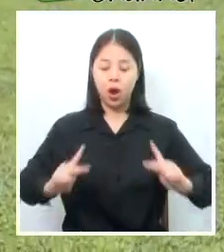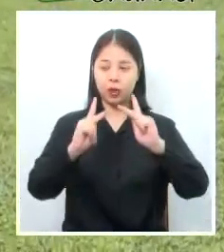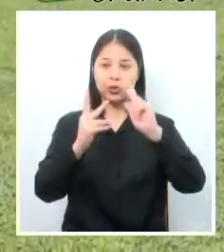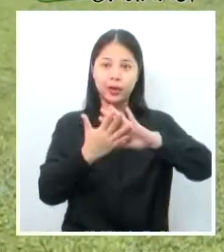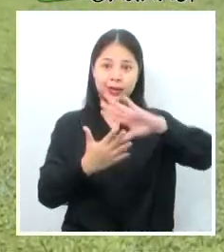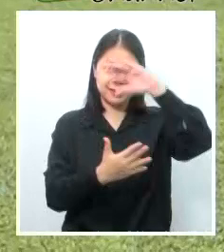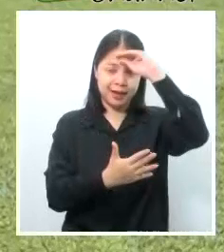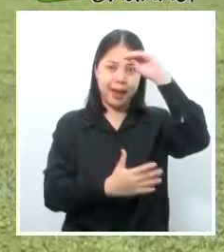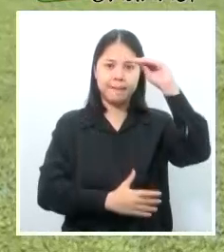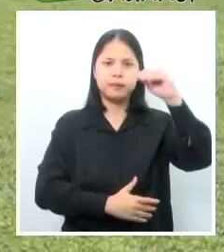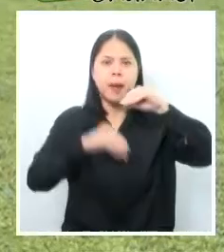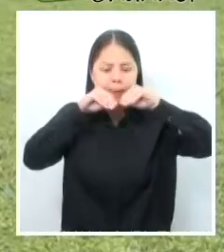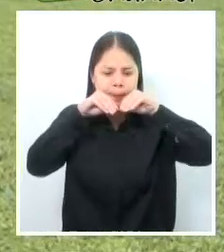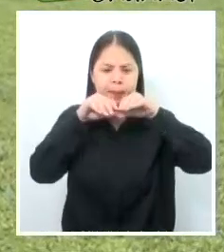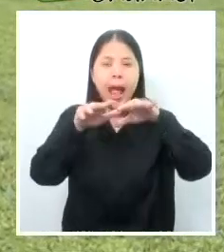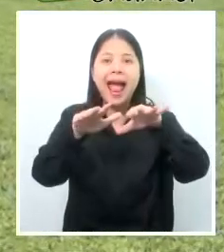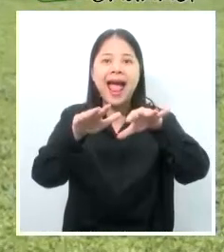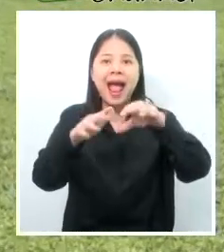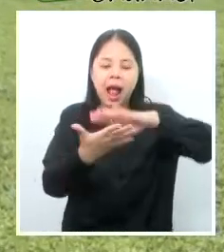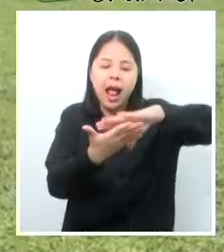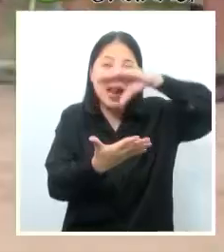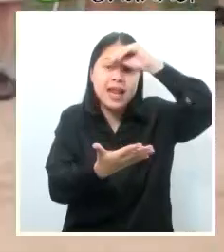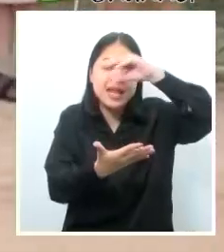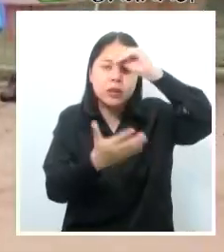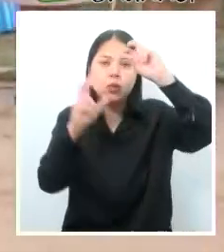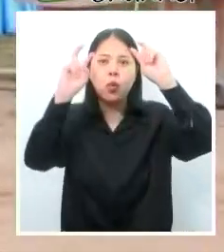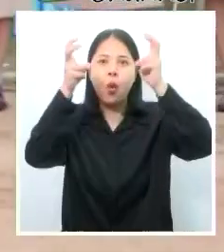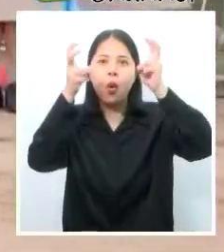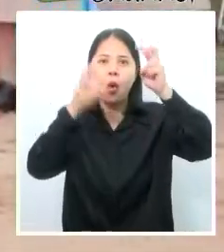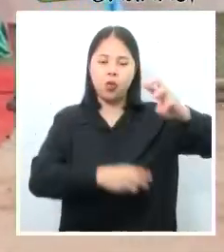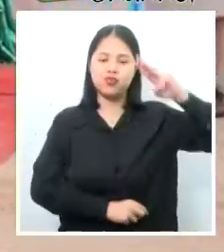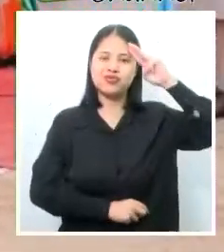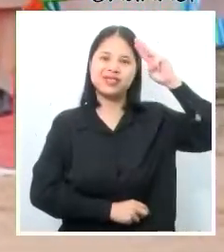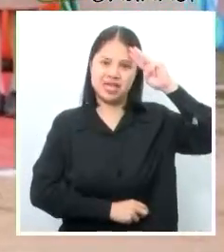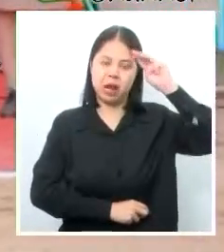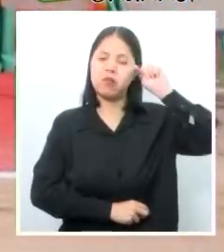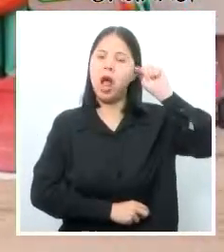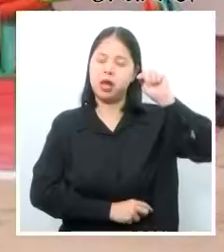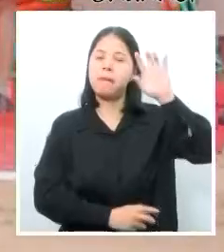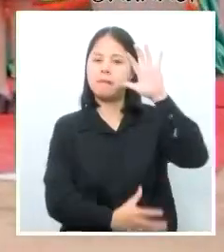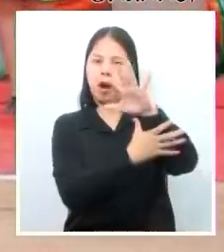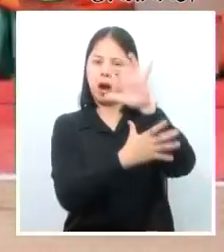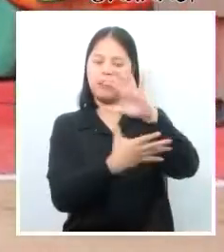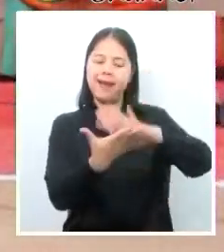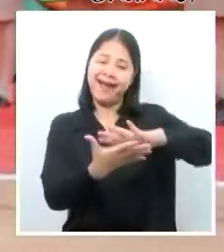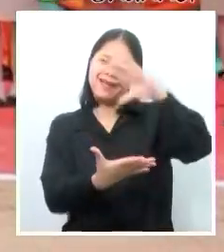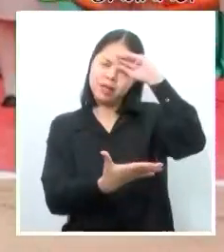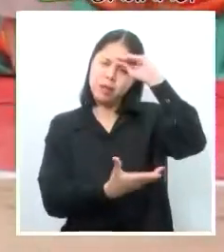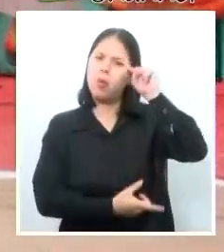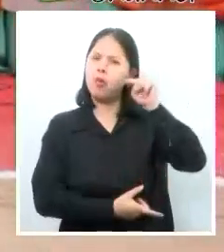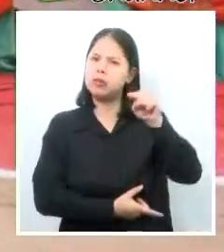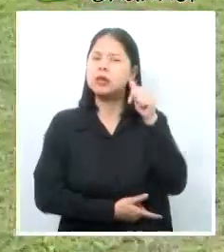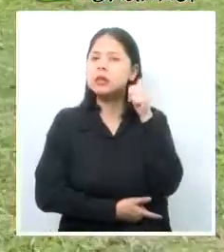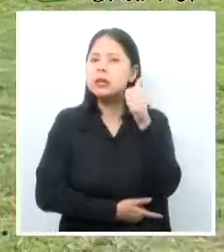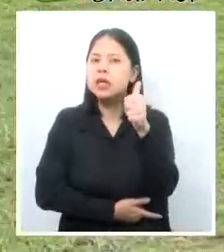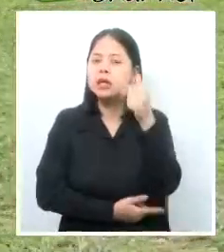การจึงได้ประกาศให้หลักสูตรวิชาลูกเสือเป็นวิชาบังคับวิชาหนึ่งนับว่าเป็นสิ่งที่ดีงาม